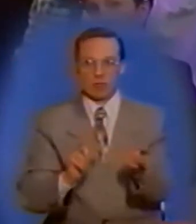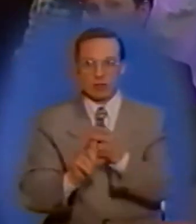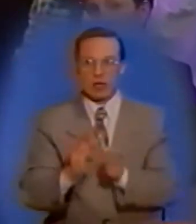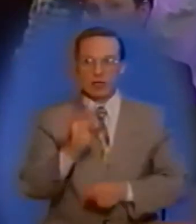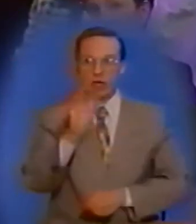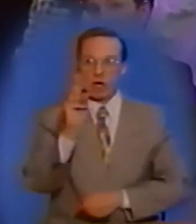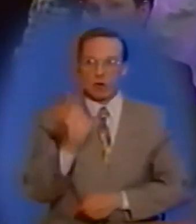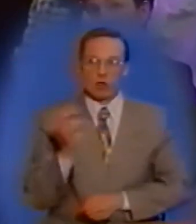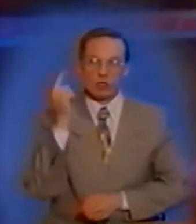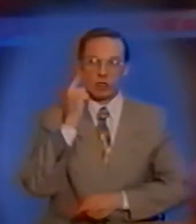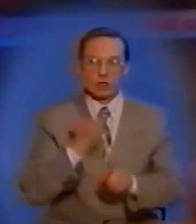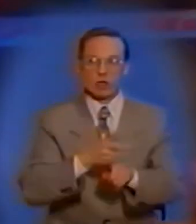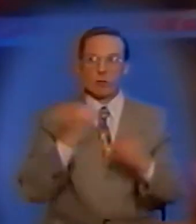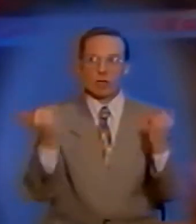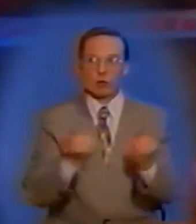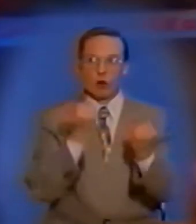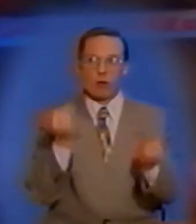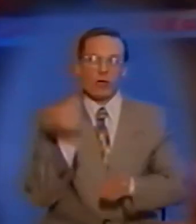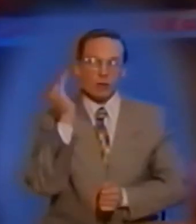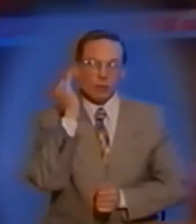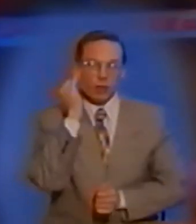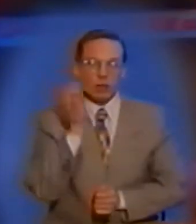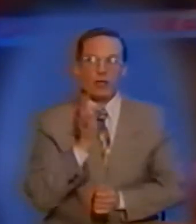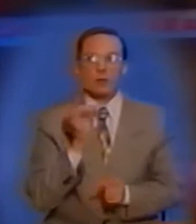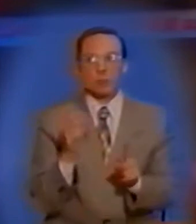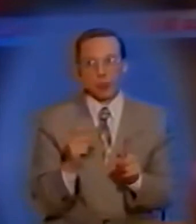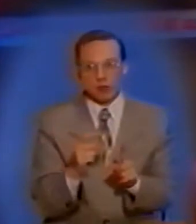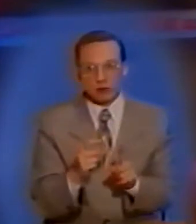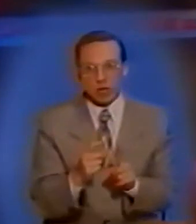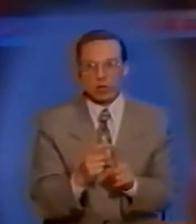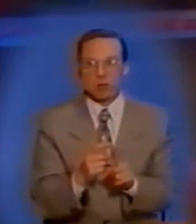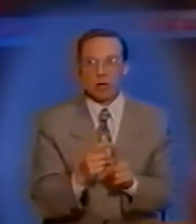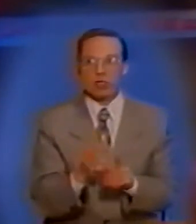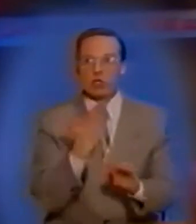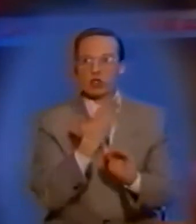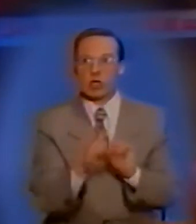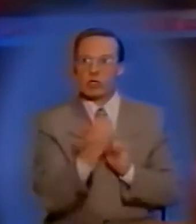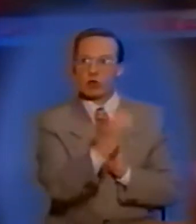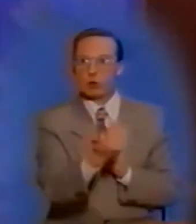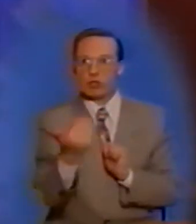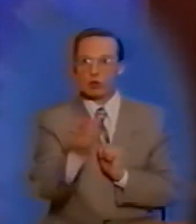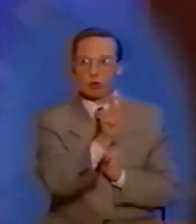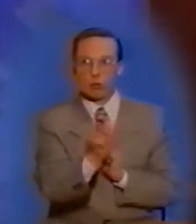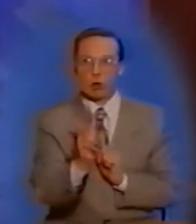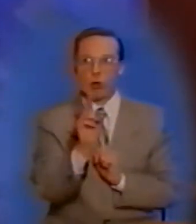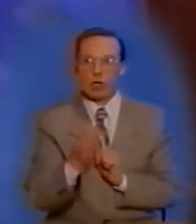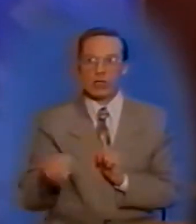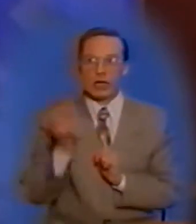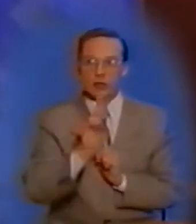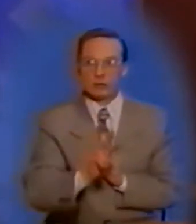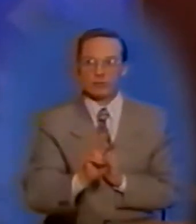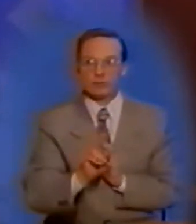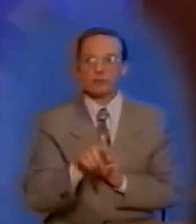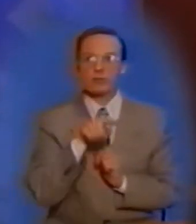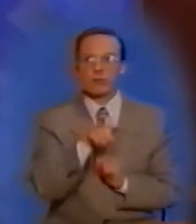Teko išgirsti labai įdomią mintį. Iš, tarkime, dalies jūsiškių žmonių, kad